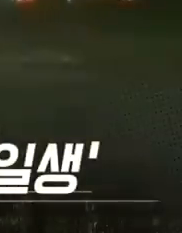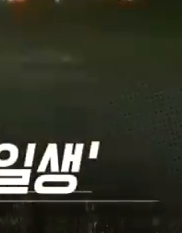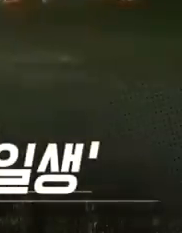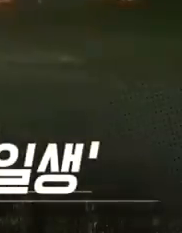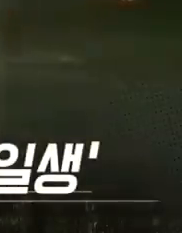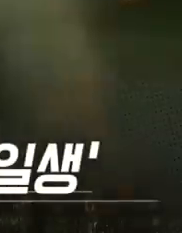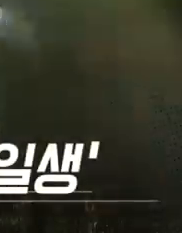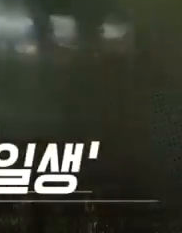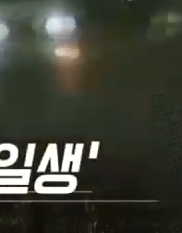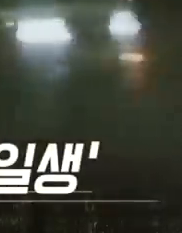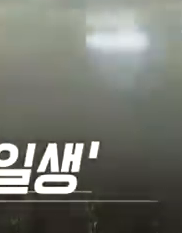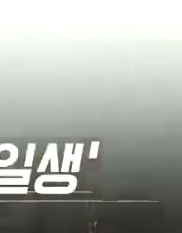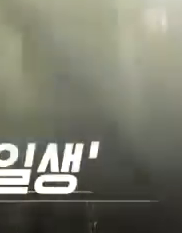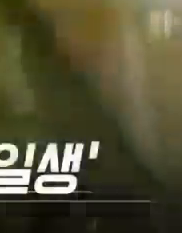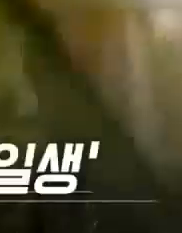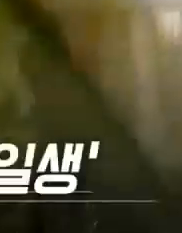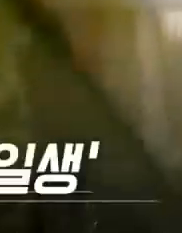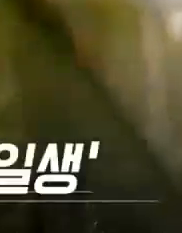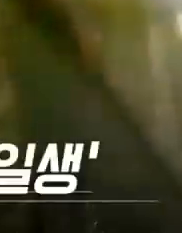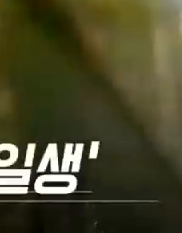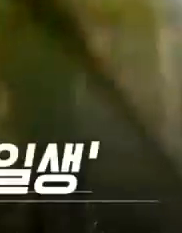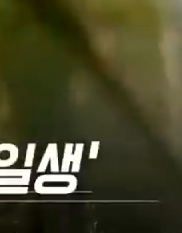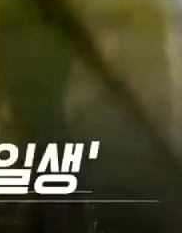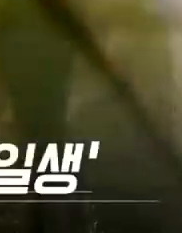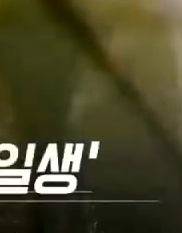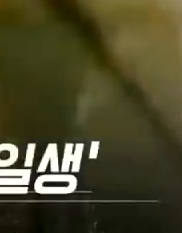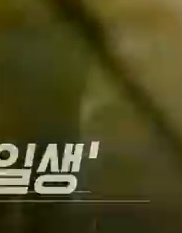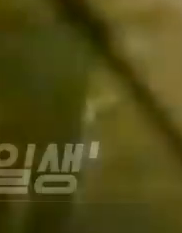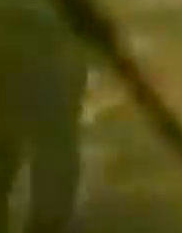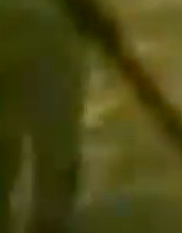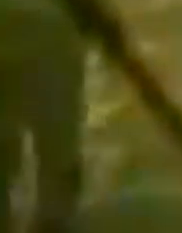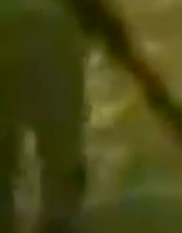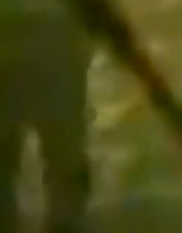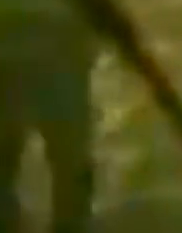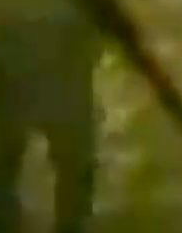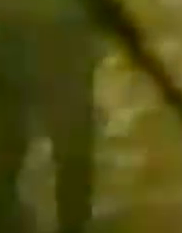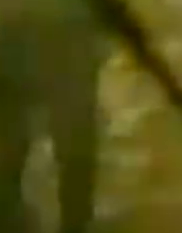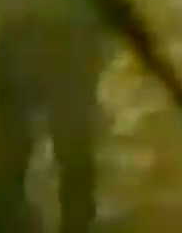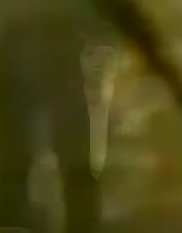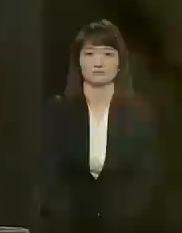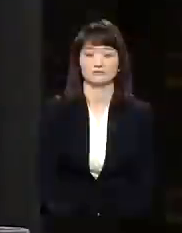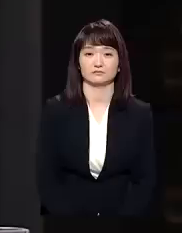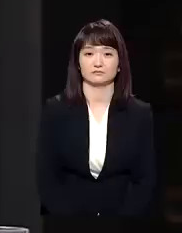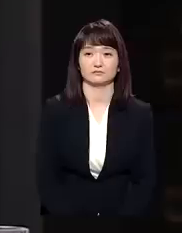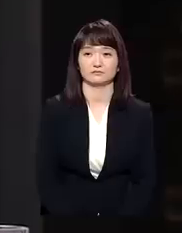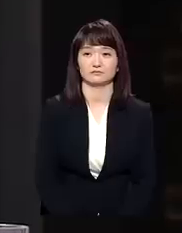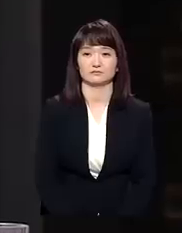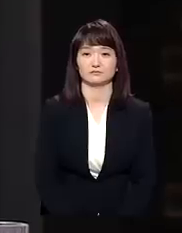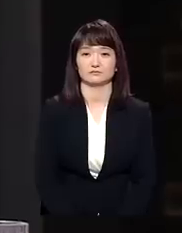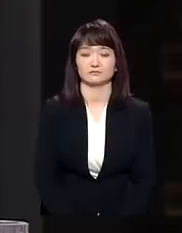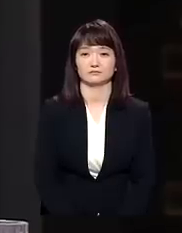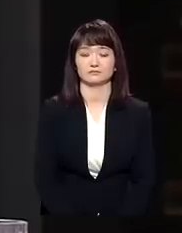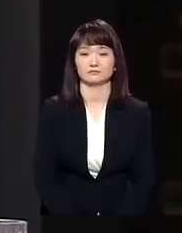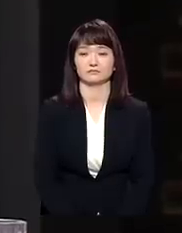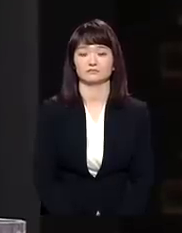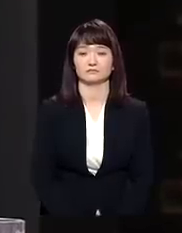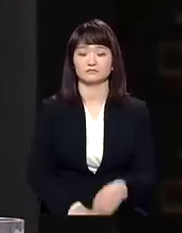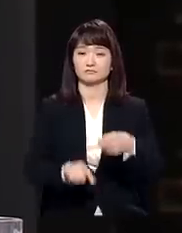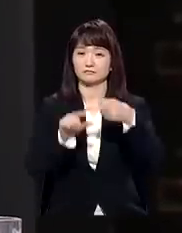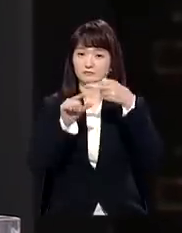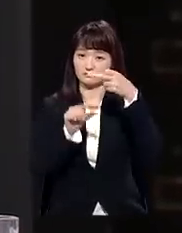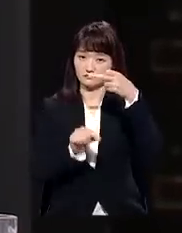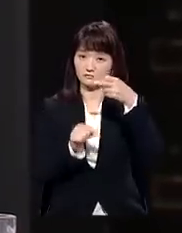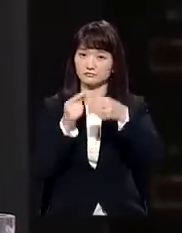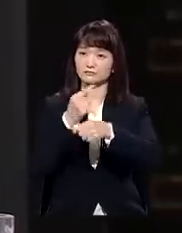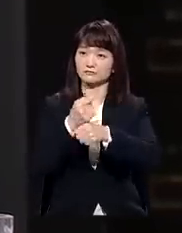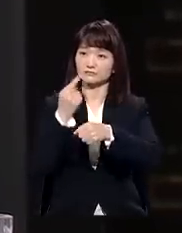빠져있다가 간신히 깨어났습니다 사건의 전말을 파헤쳐 봅니다 자 지난달 아